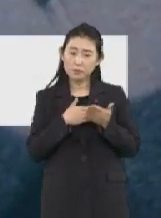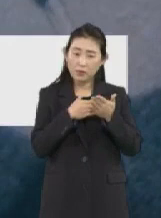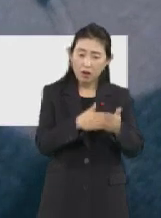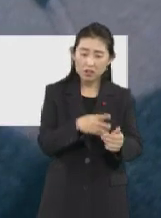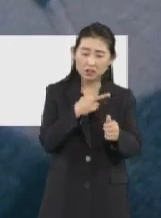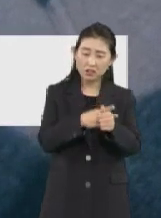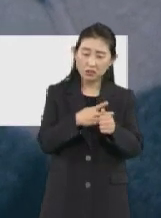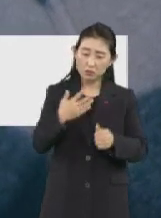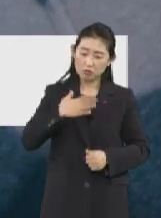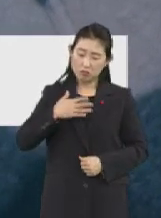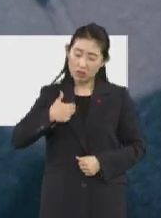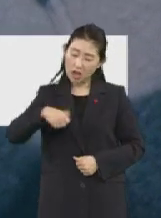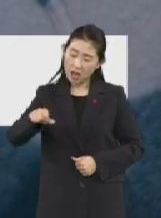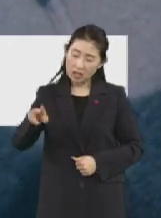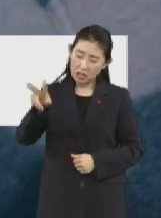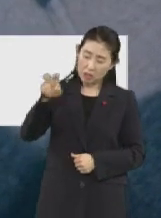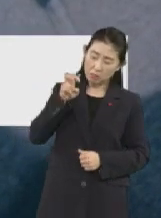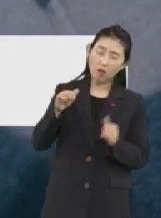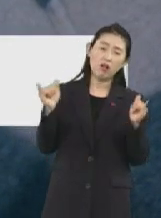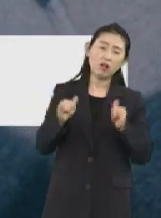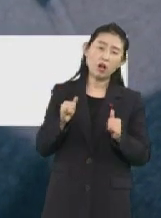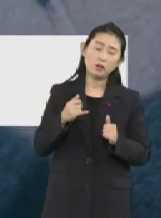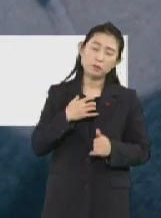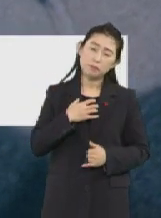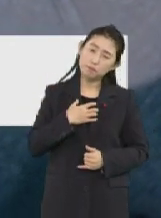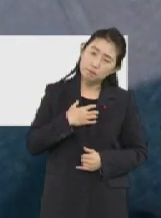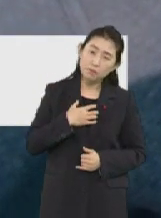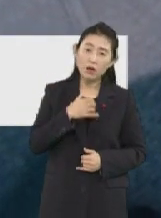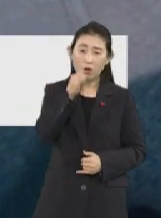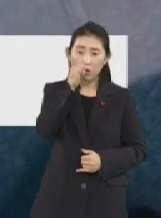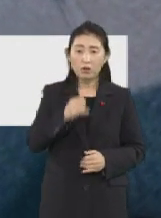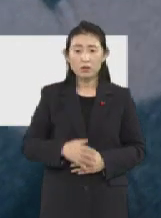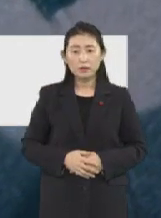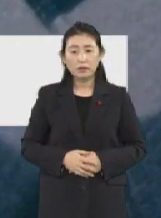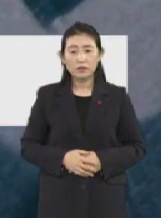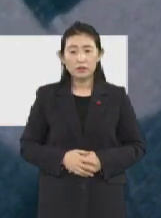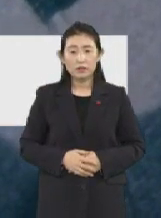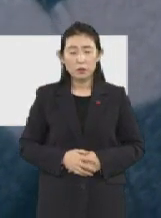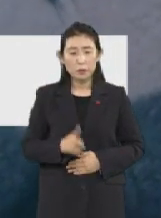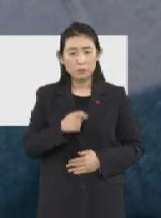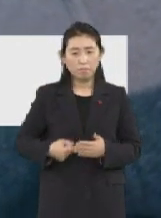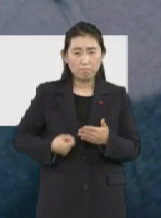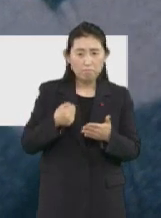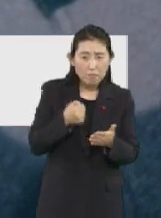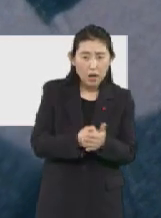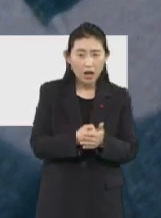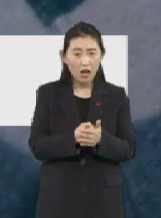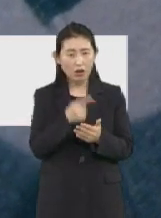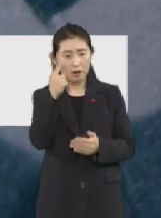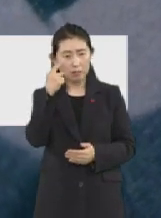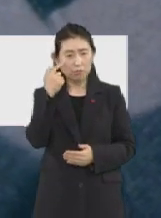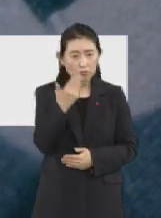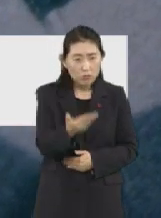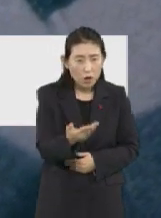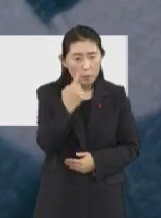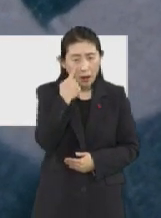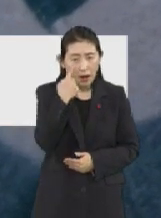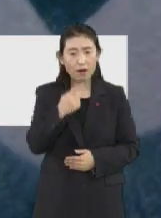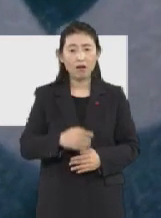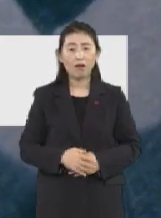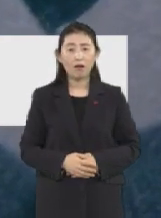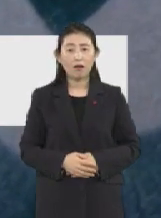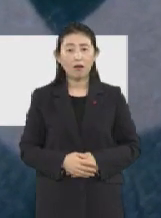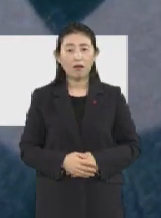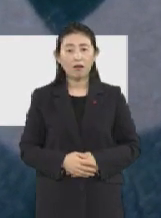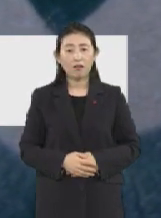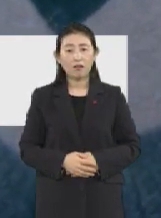눈으로 보진 않을까. 그래서 많이 고민도 하고 큰맘 먹고 한번 물어보자 이렇게 한